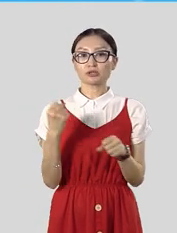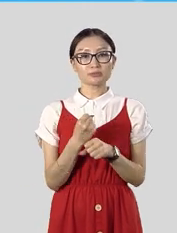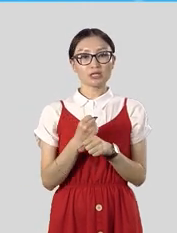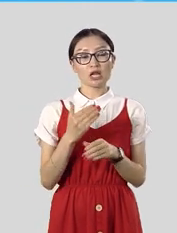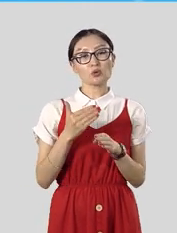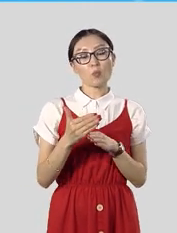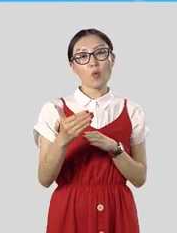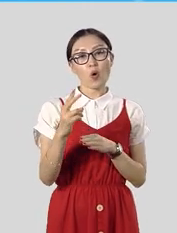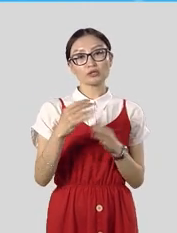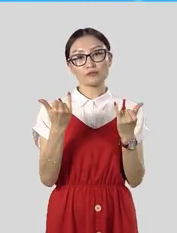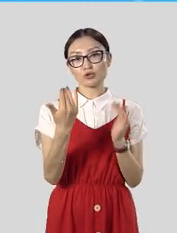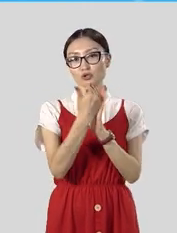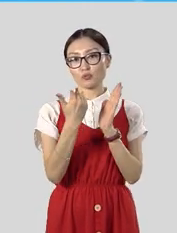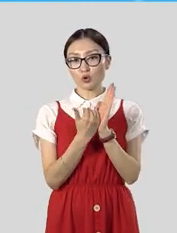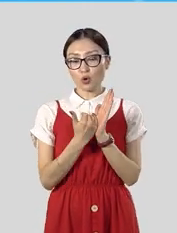по сегодняшнему уроку?